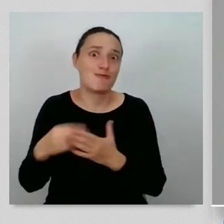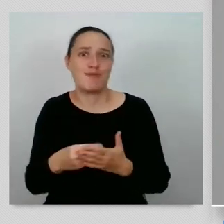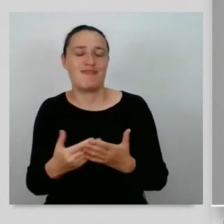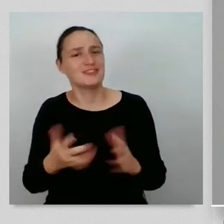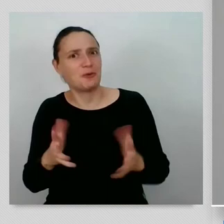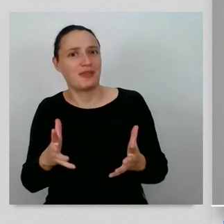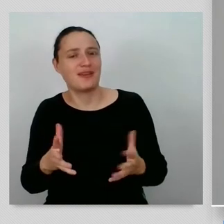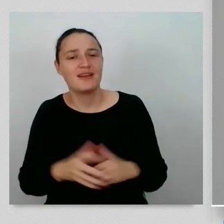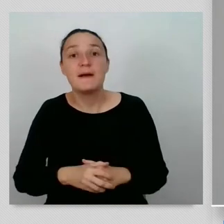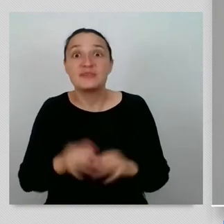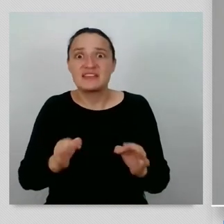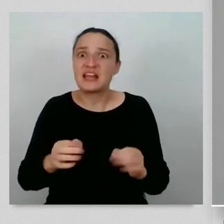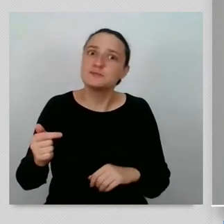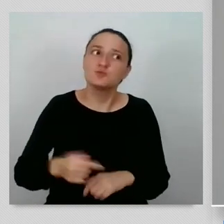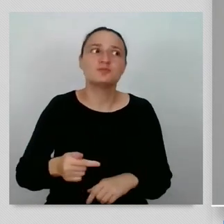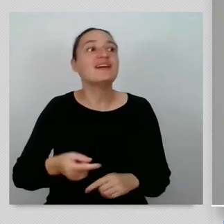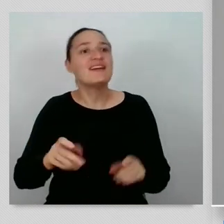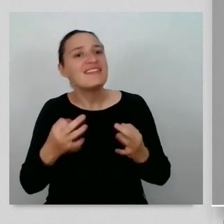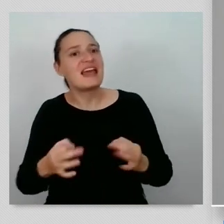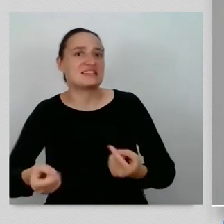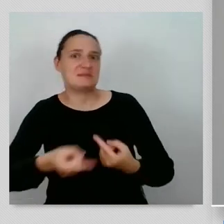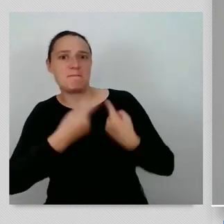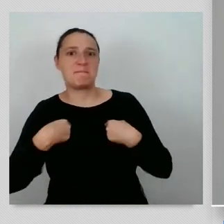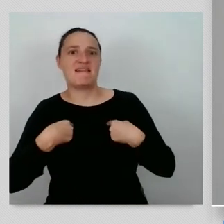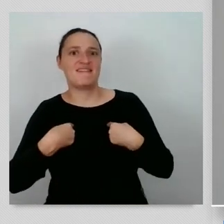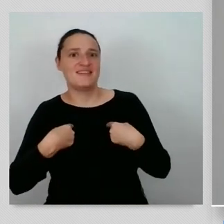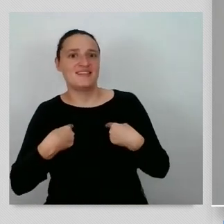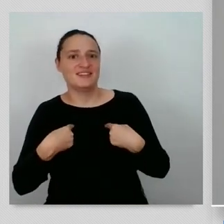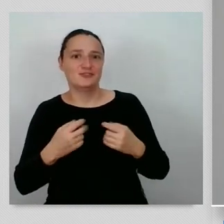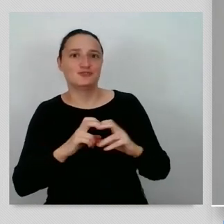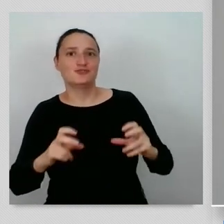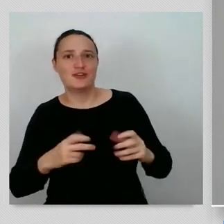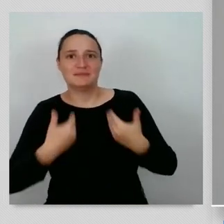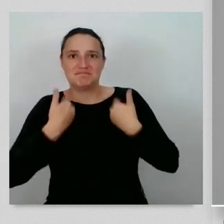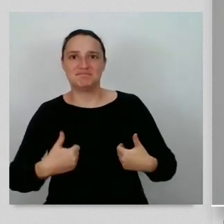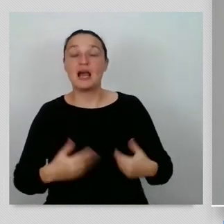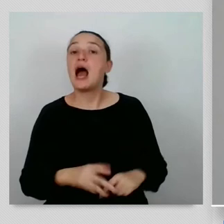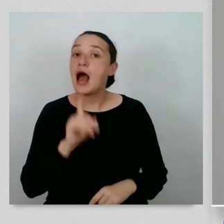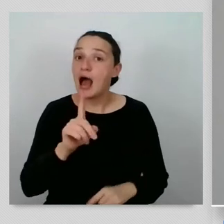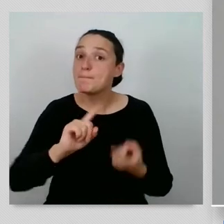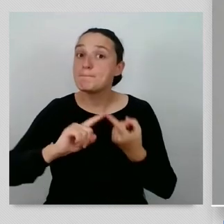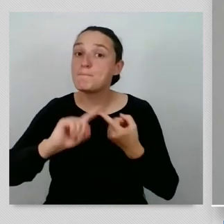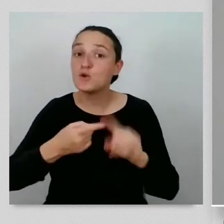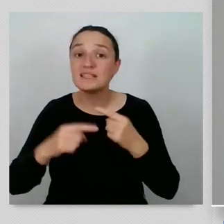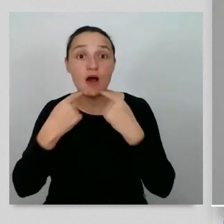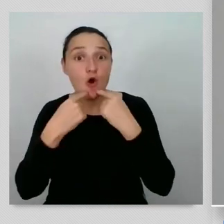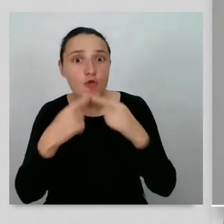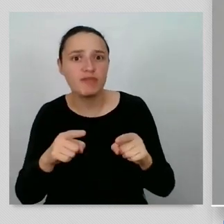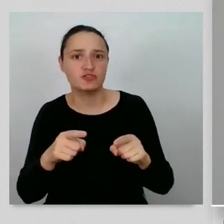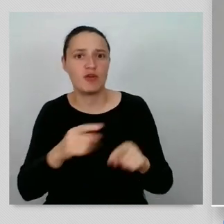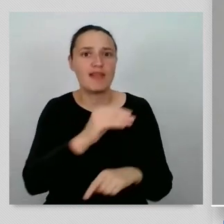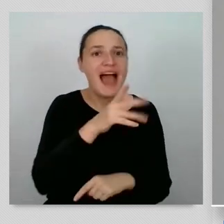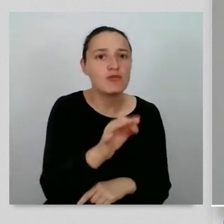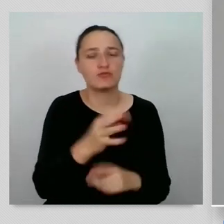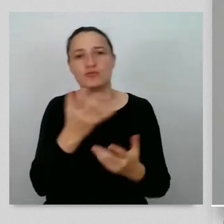im mówić, no nie, teraz musimy mniej, prawda? No bo jeżeli mówimy o odpowiedzialnej polityce ekologicznej i klimatycznej